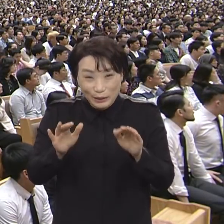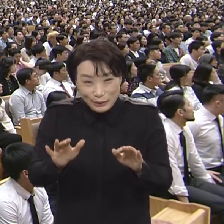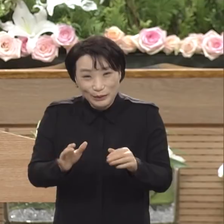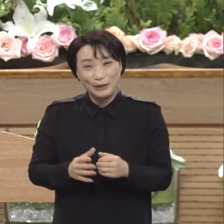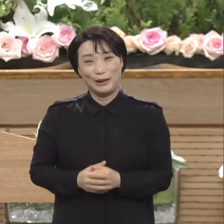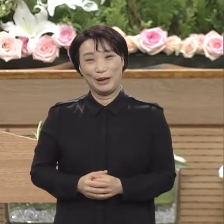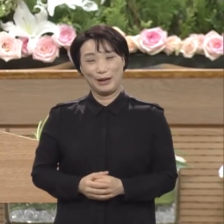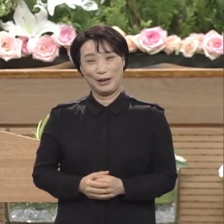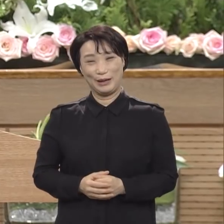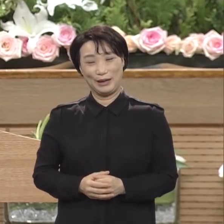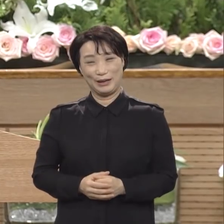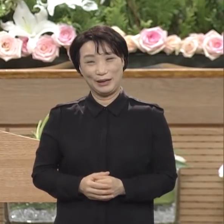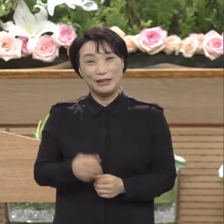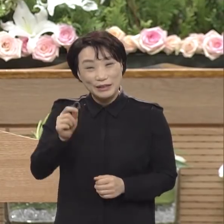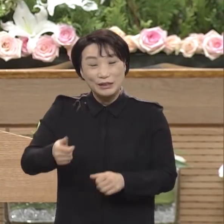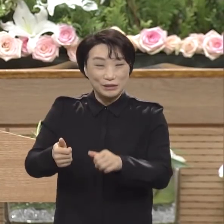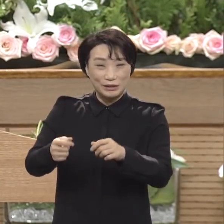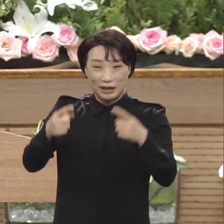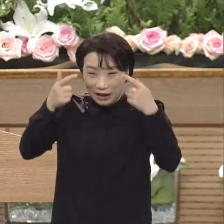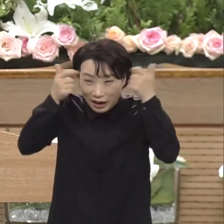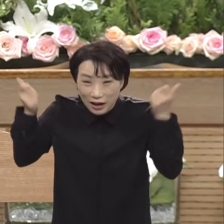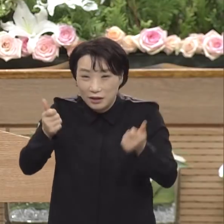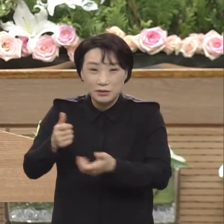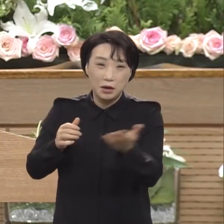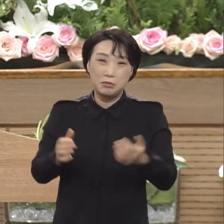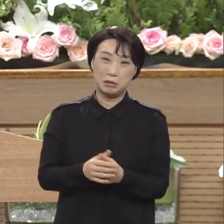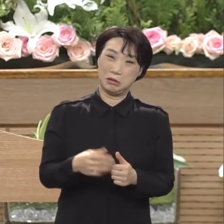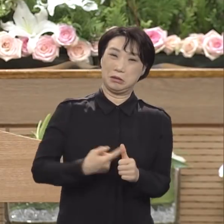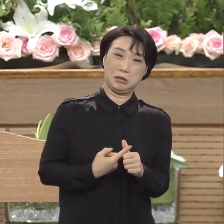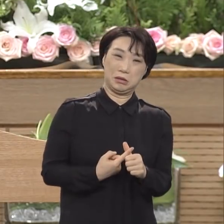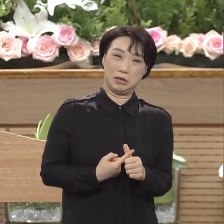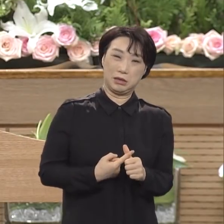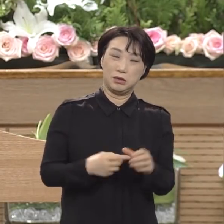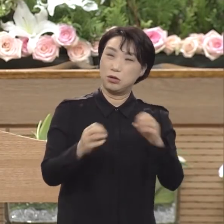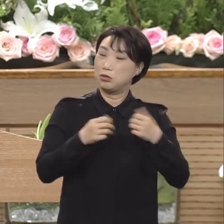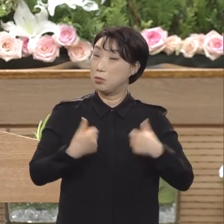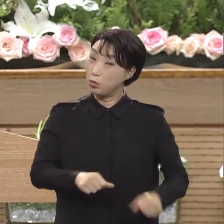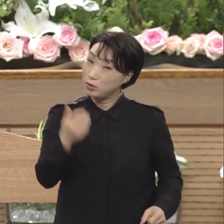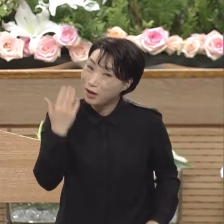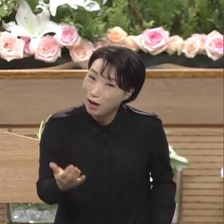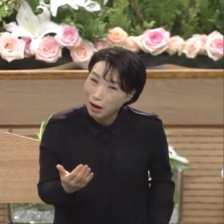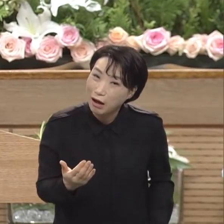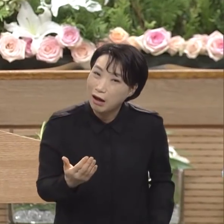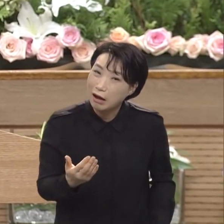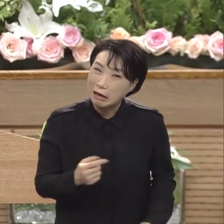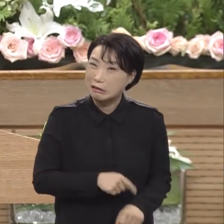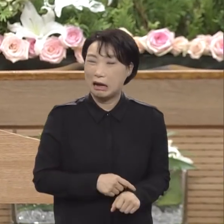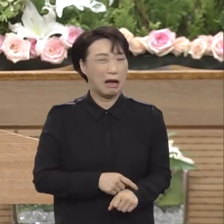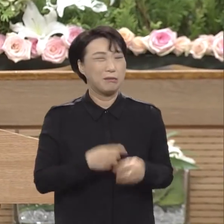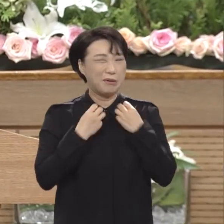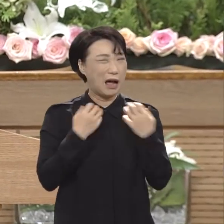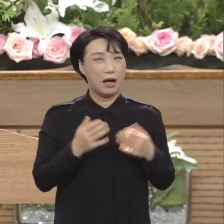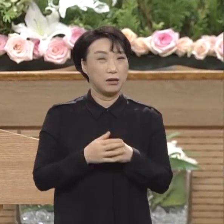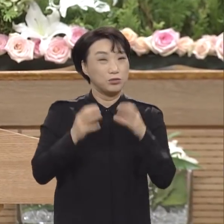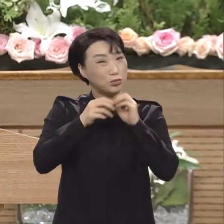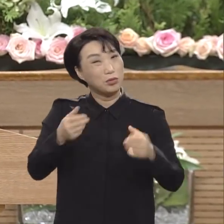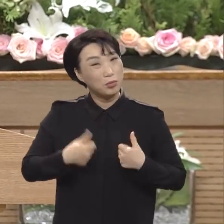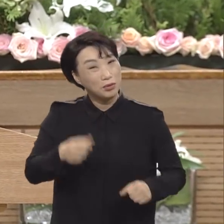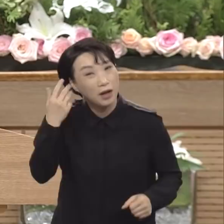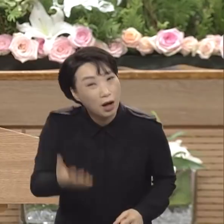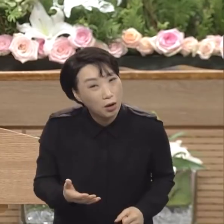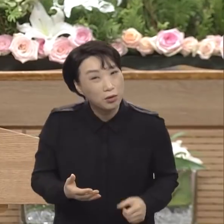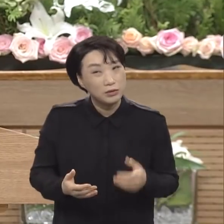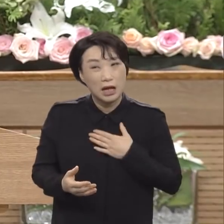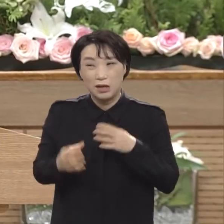근데 그런 죽음을 각오하는 사람이 육좀 먹는다고 전도를 못해요? 시간 없다고 전도 못해요?